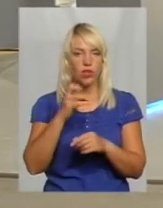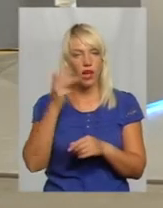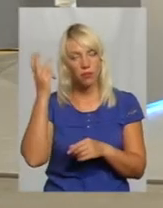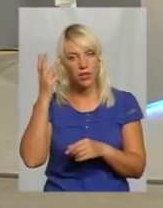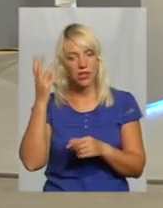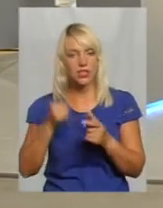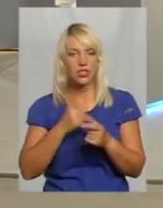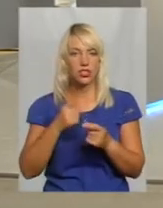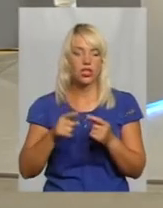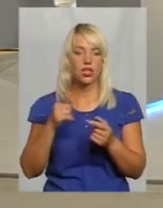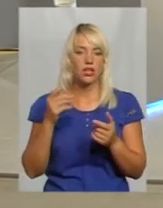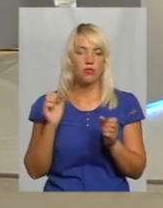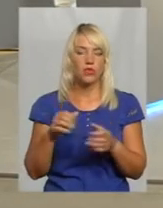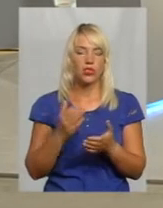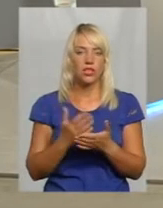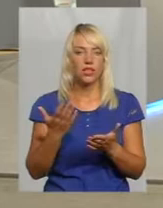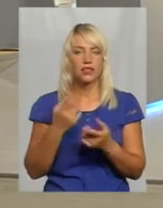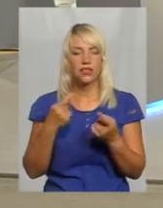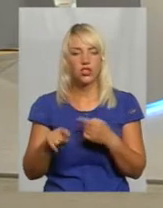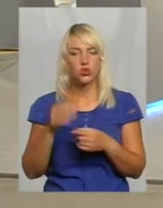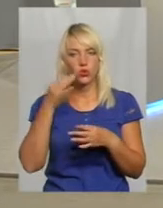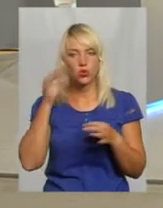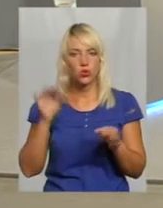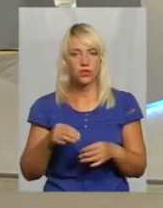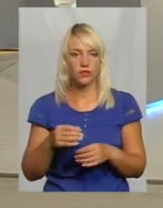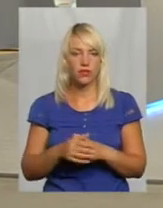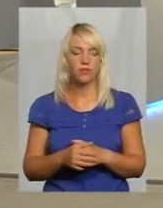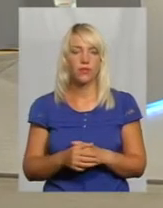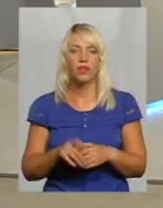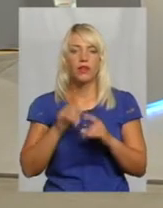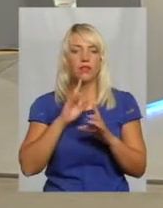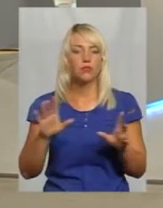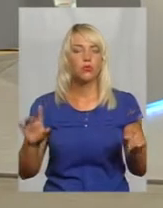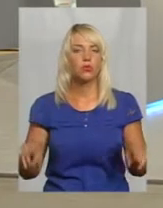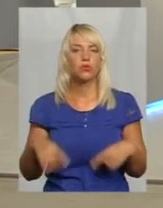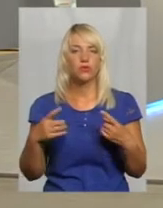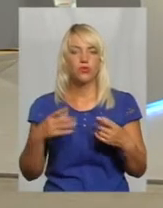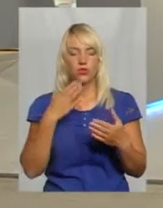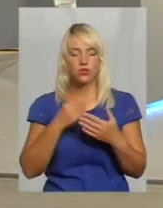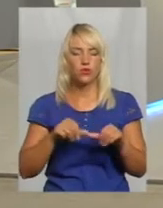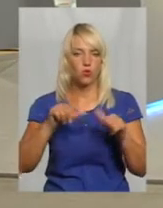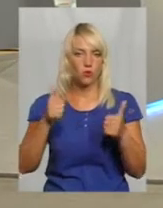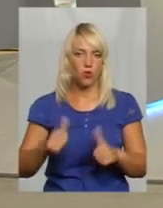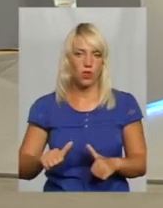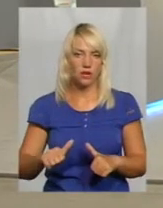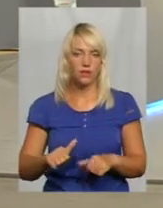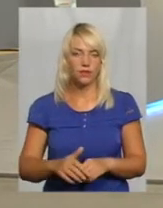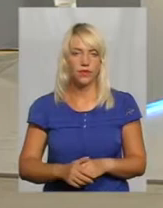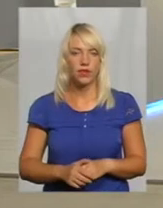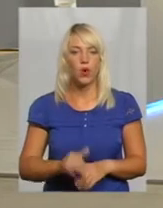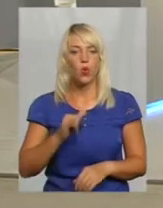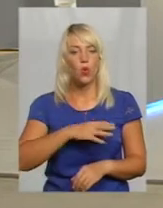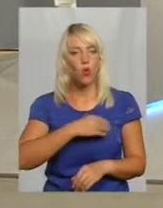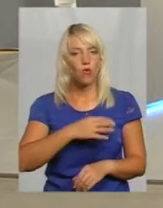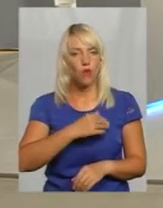можливо, чийсь інший досвід, можливо, хочете? Ну, ми будемо створювати свою модель. В Львові